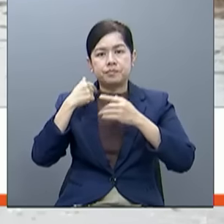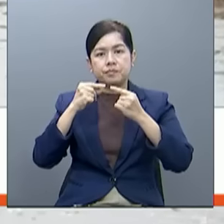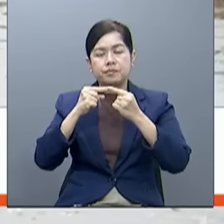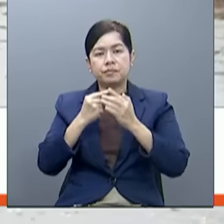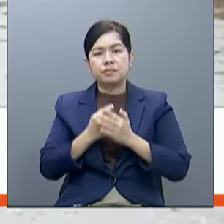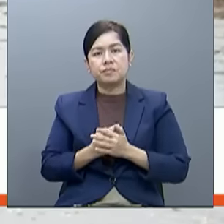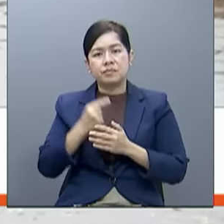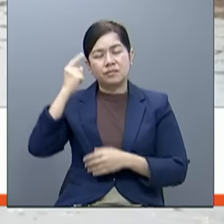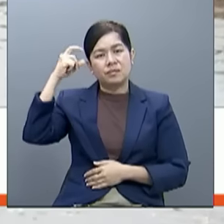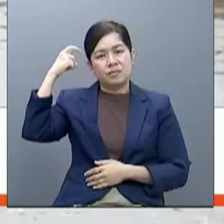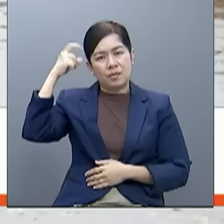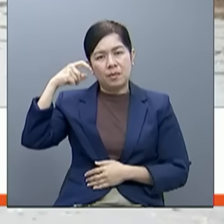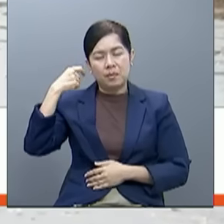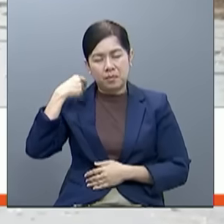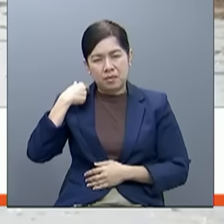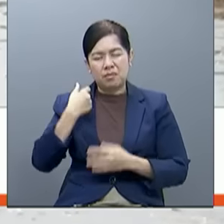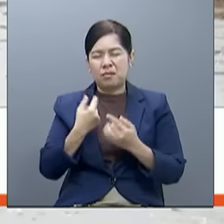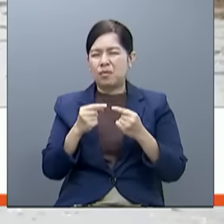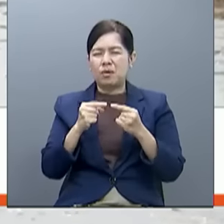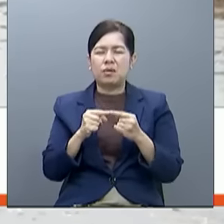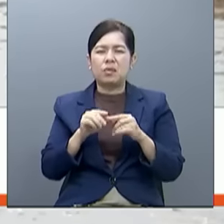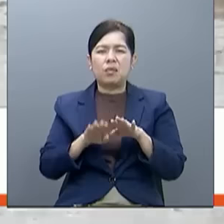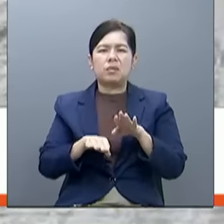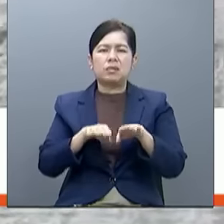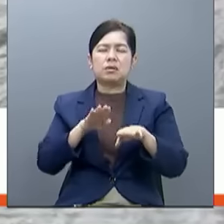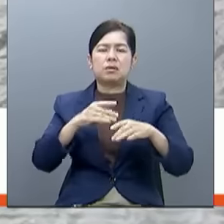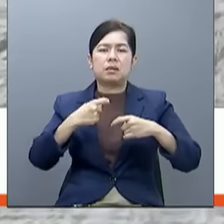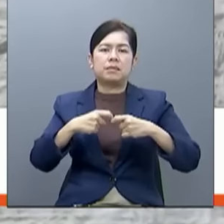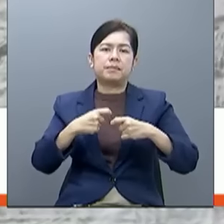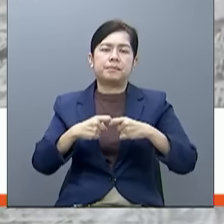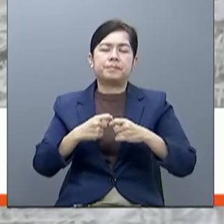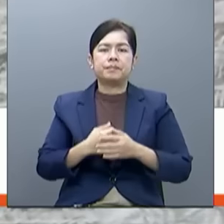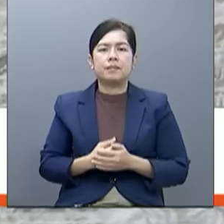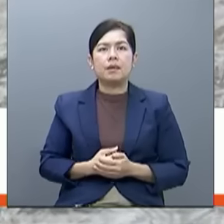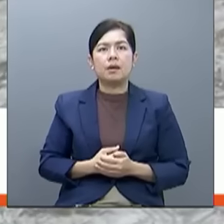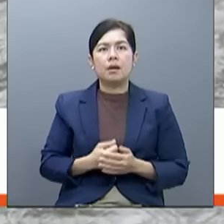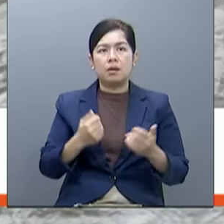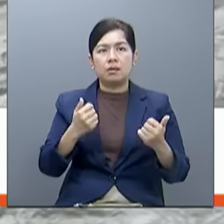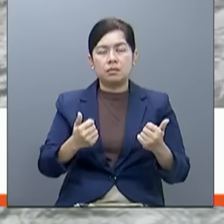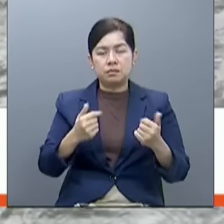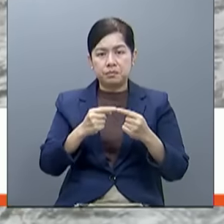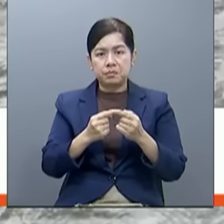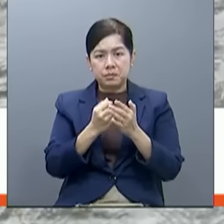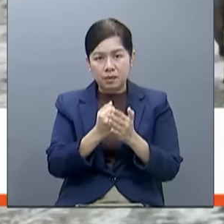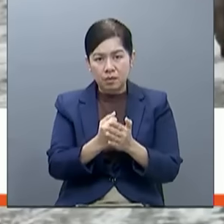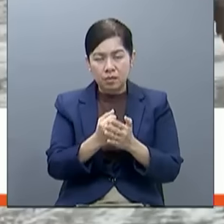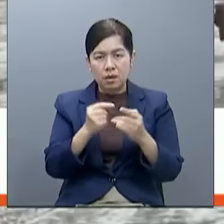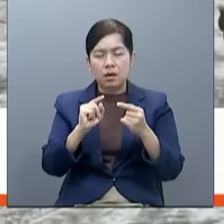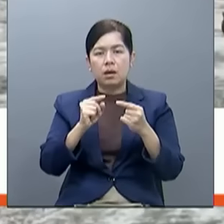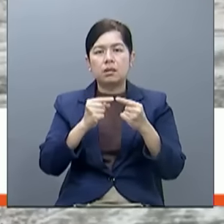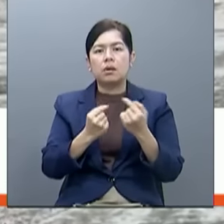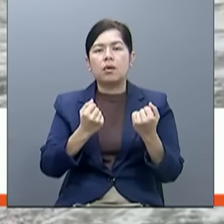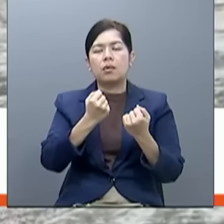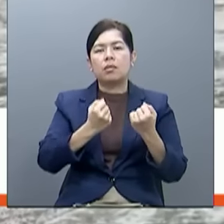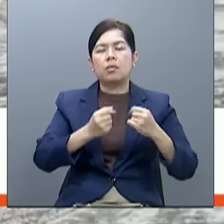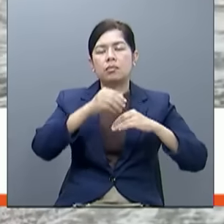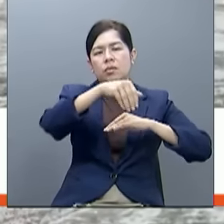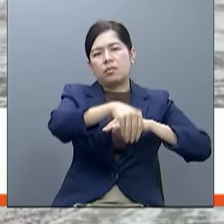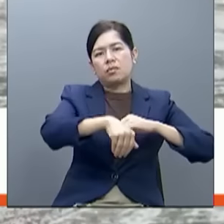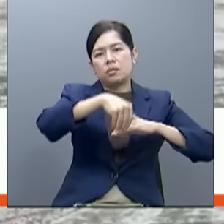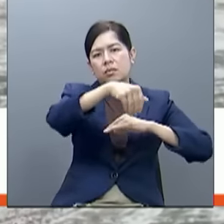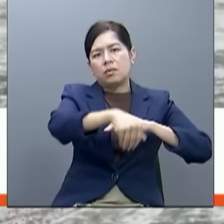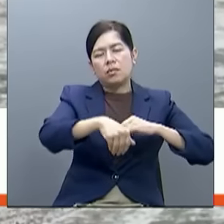าด้วยความยากลำบากเช่นกันครับวันนี้ทุกหน่วยงานระดมรถตักดินรถบรรทุกหลายคันครับมาช่วยเคลียร์พื้น